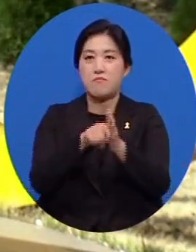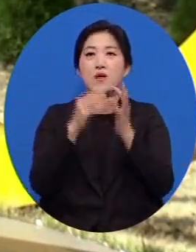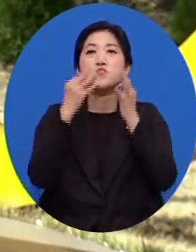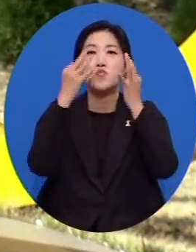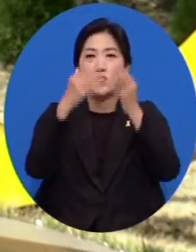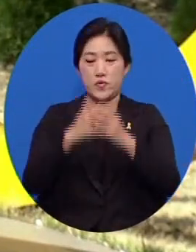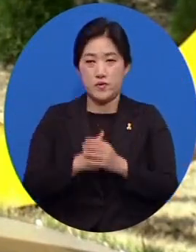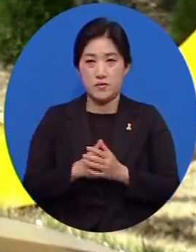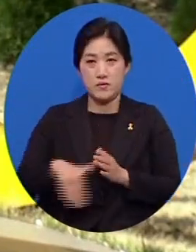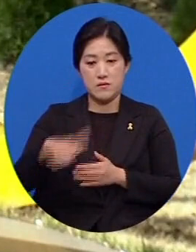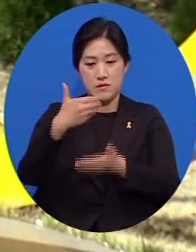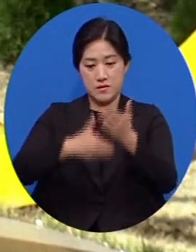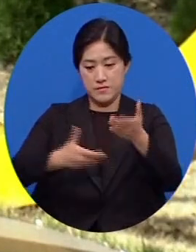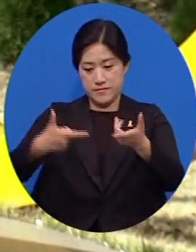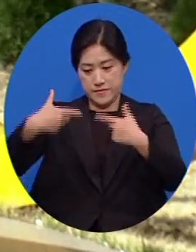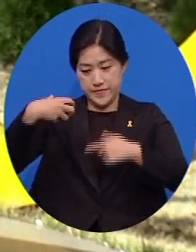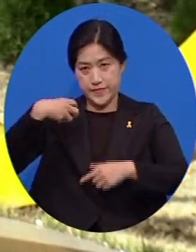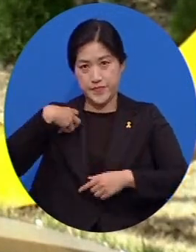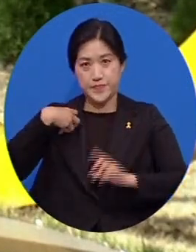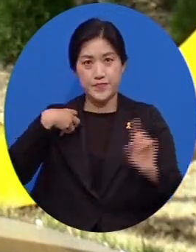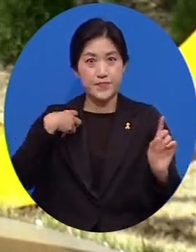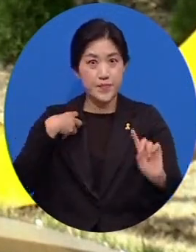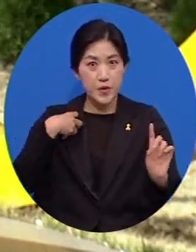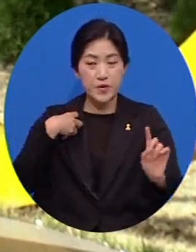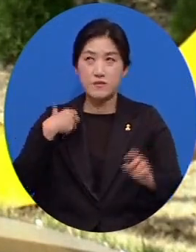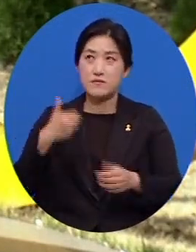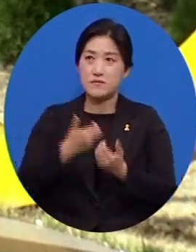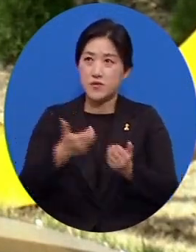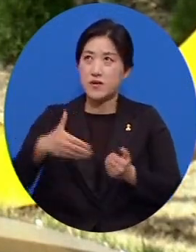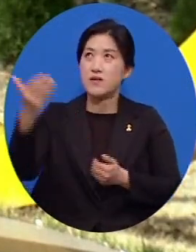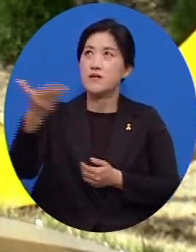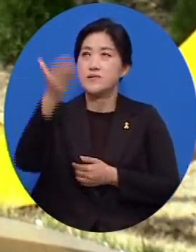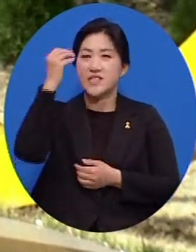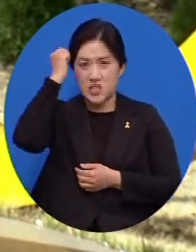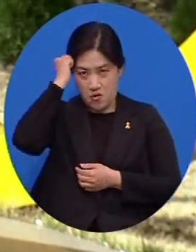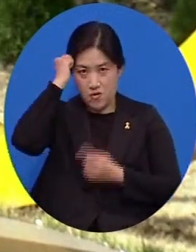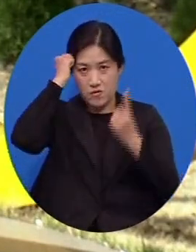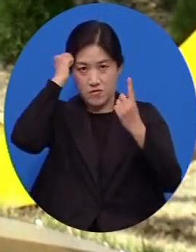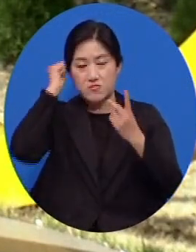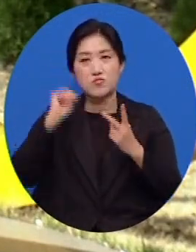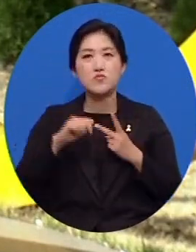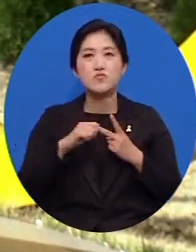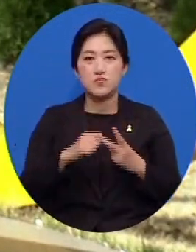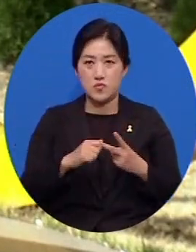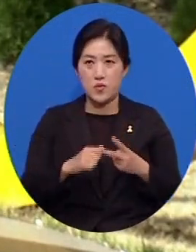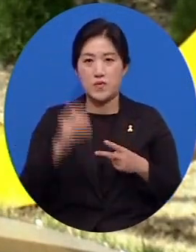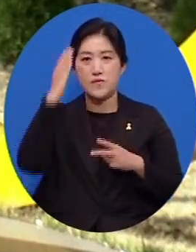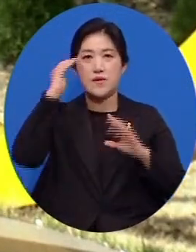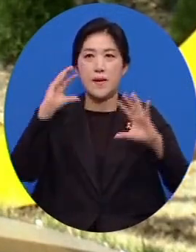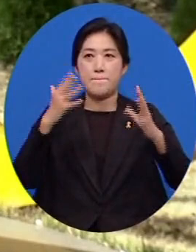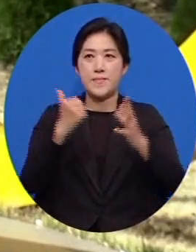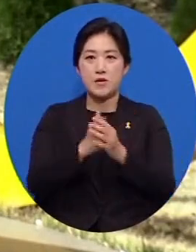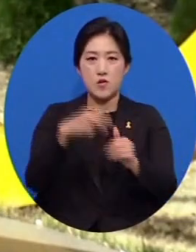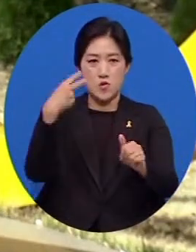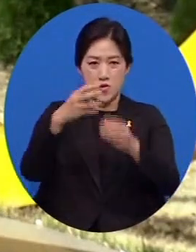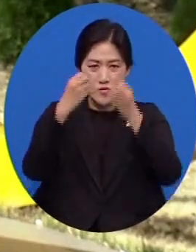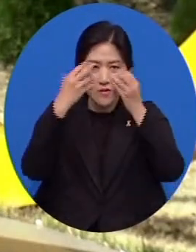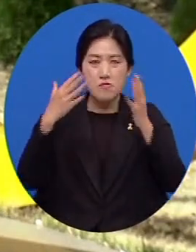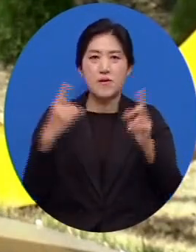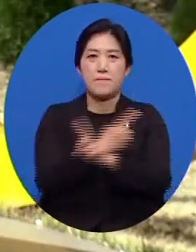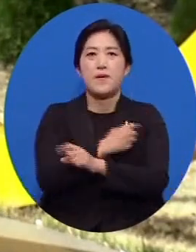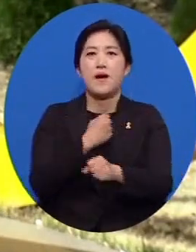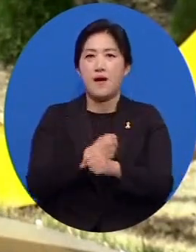우리에게 남겨진 책임이 있다면 여러분을 기억하는 것뿐만 아니라 대한민국의 교육을 새롭게